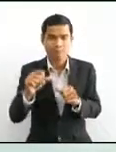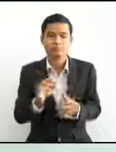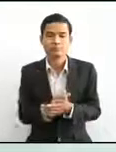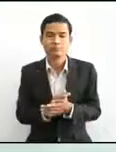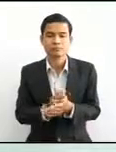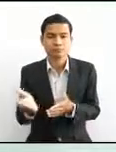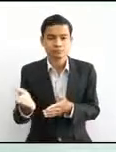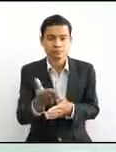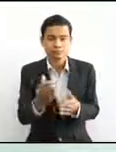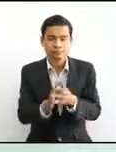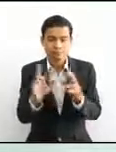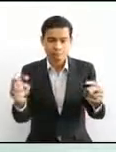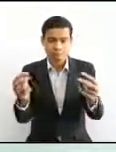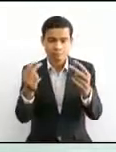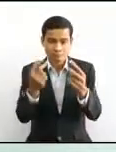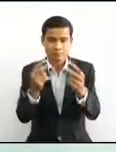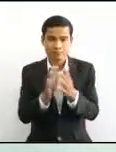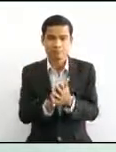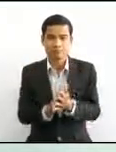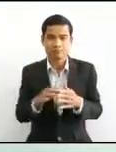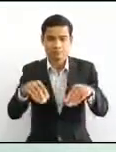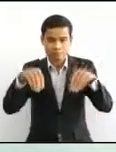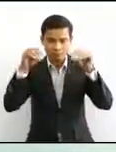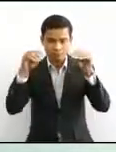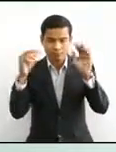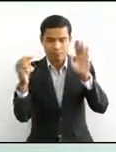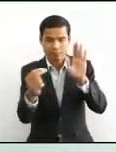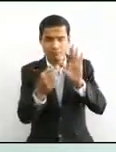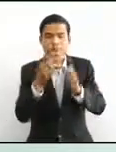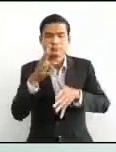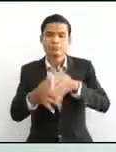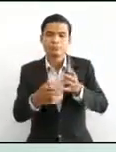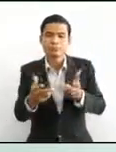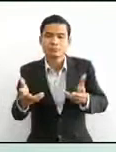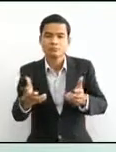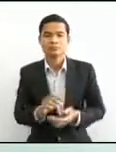Chà, con trìm khuôn ta. Chấp đàm.